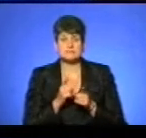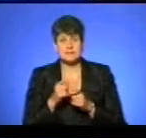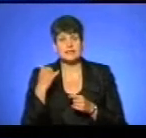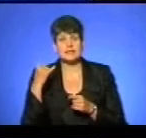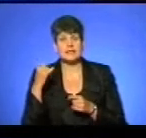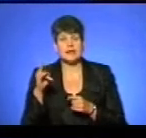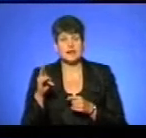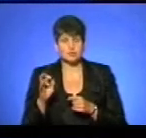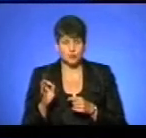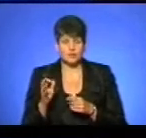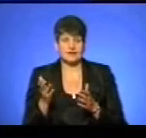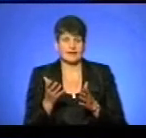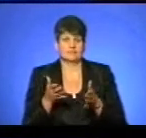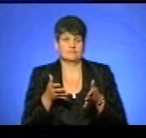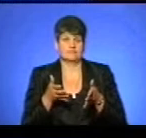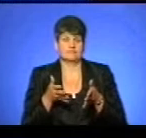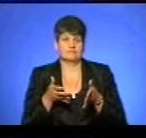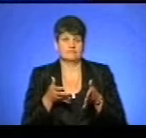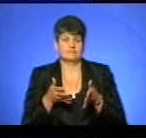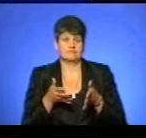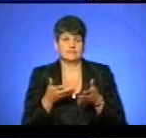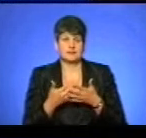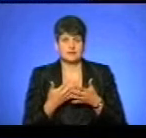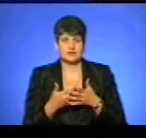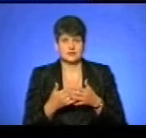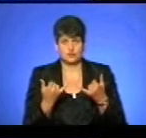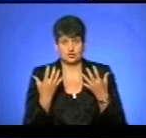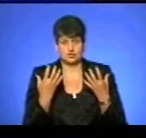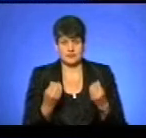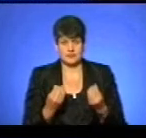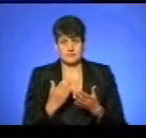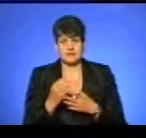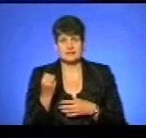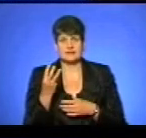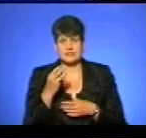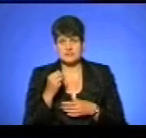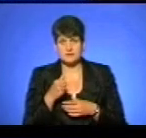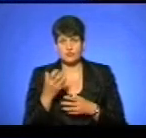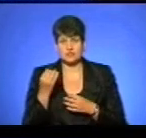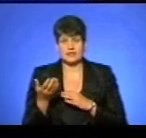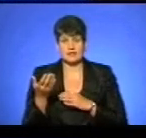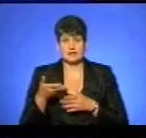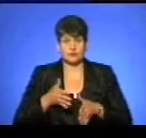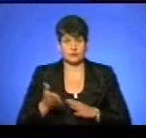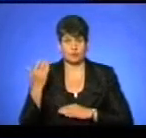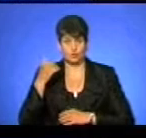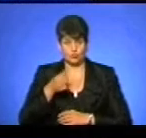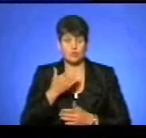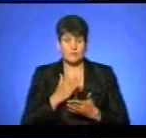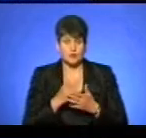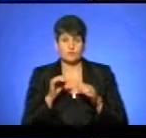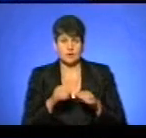теляткою виповнилося, для прикладу, на сьогоднішній день 13 місяців, тобто воно ще народжене в тому році, він має